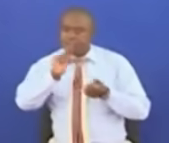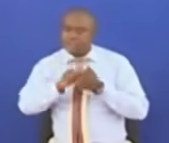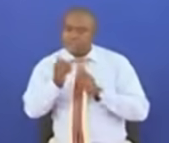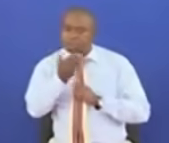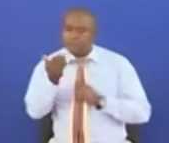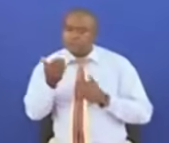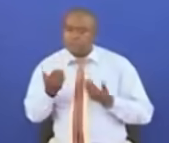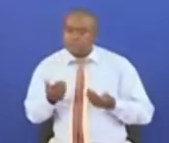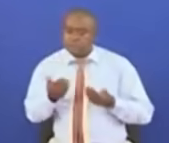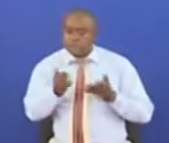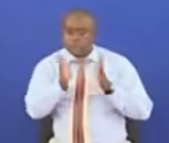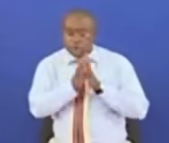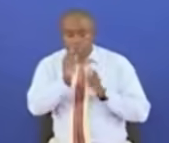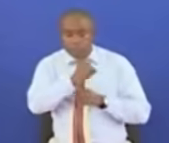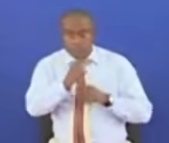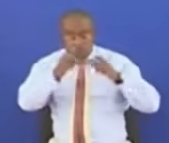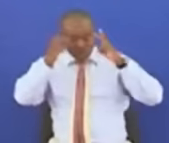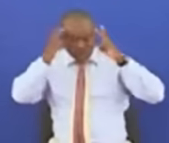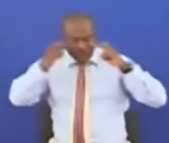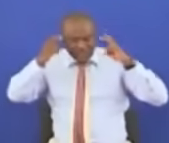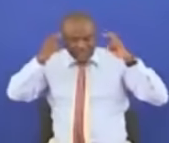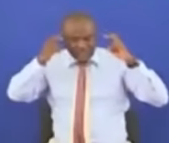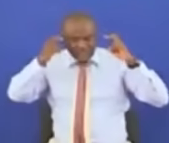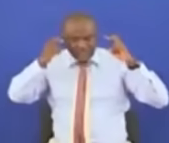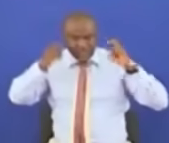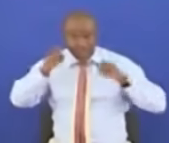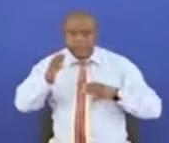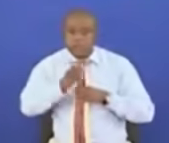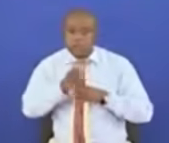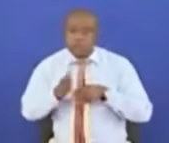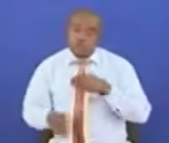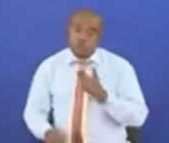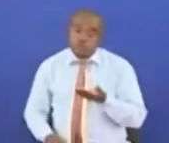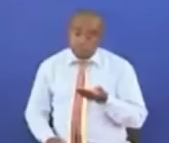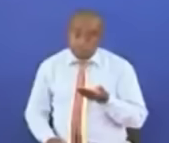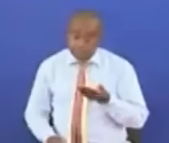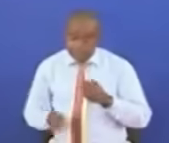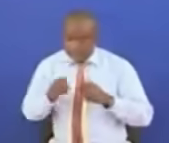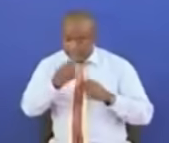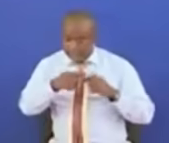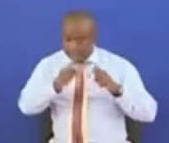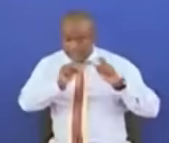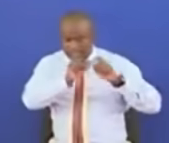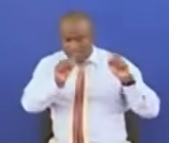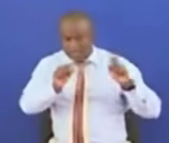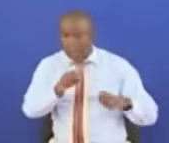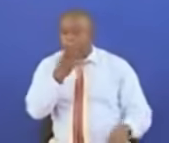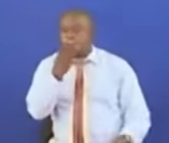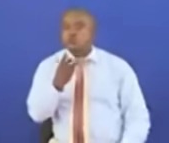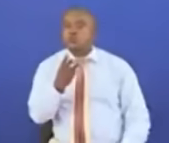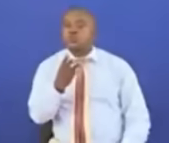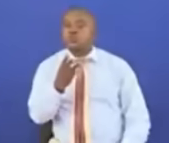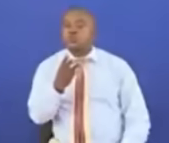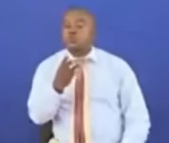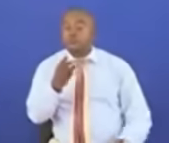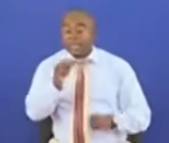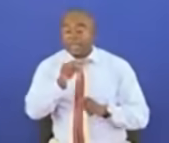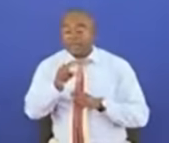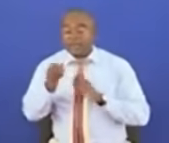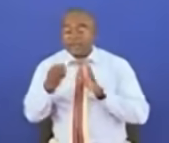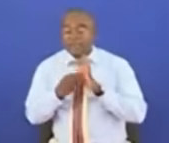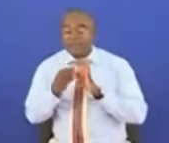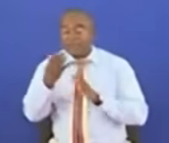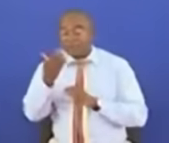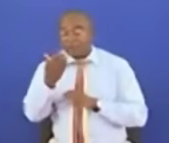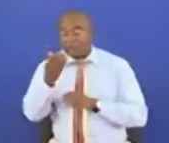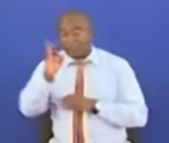ningelileta tulifikirie ni lile ambalo limo katika ibara ya 3, ibara ya 85 2